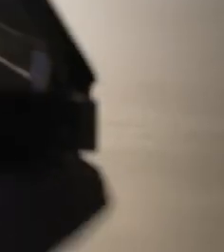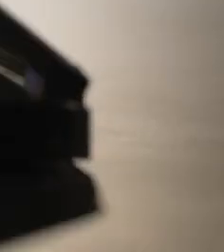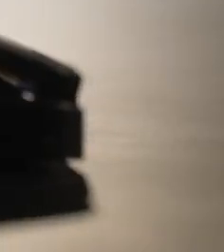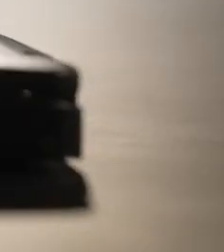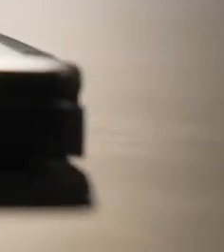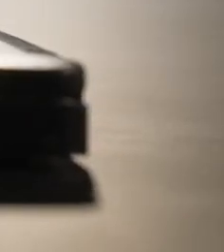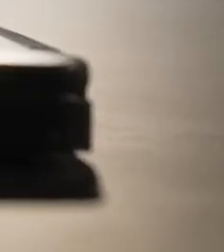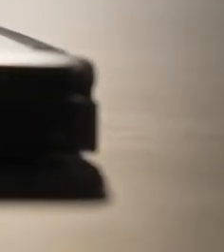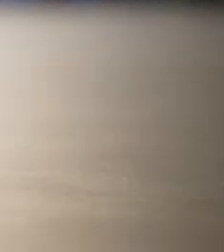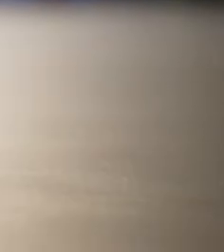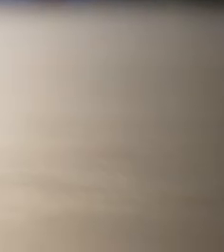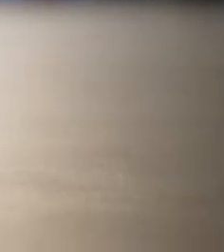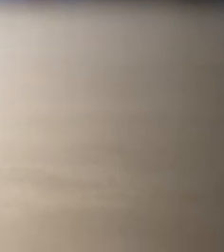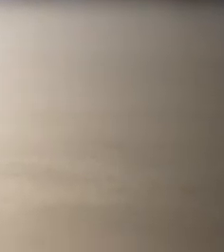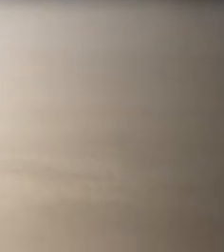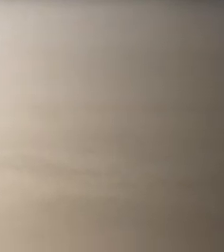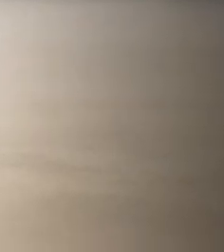misloopt.